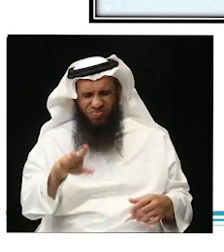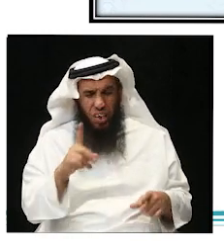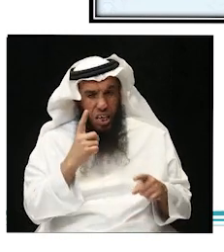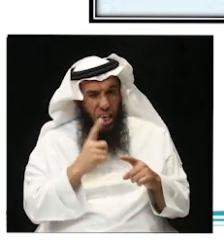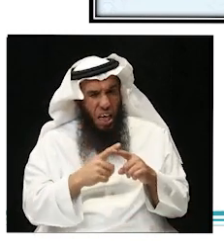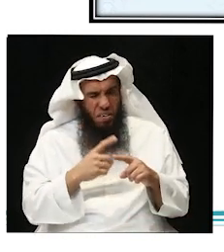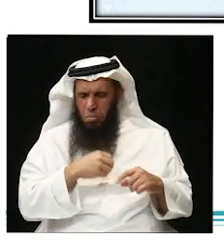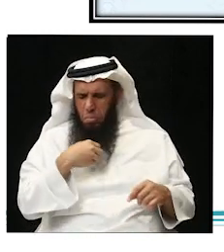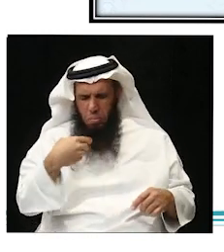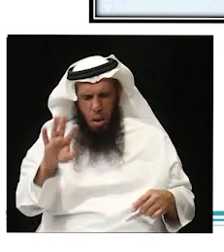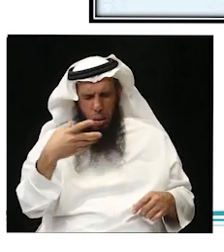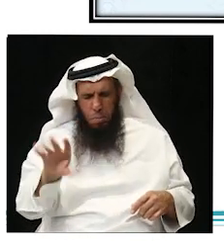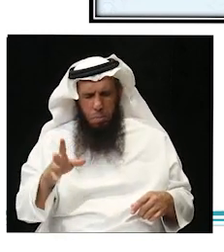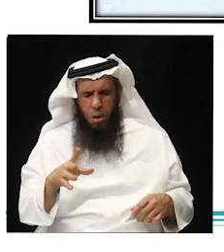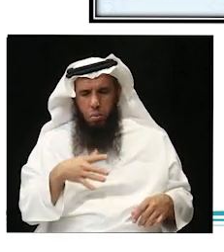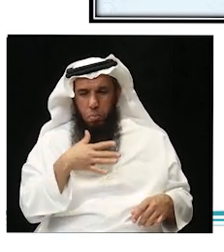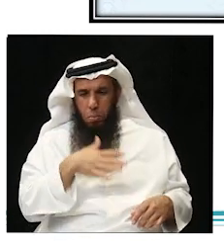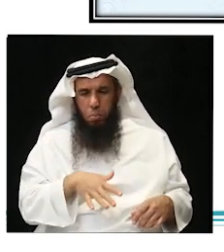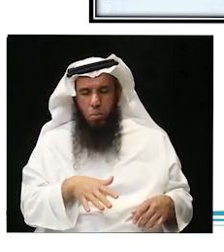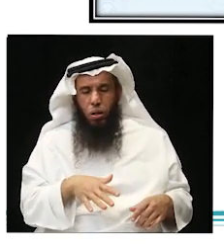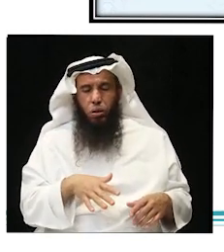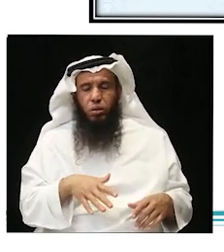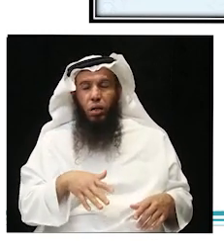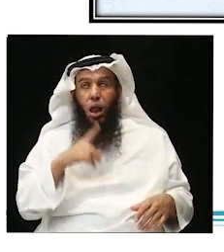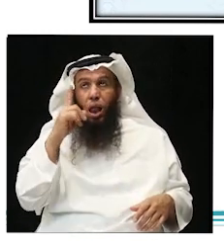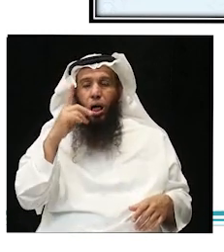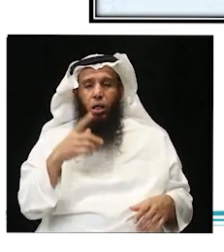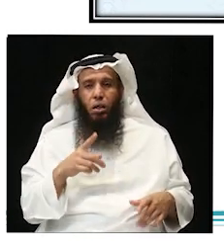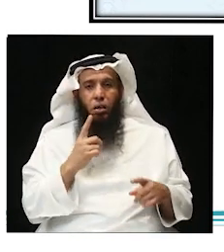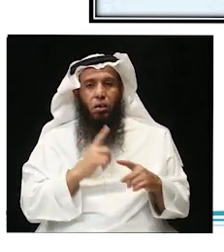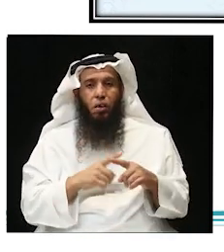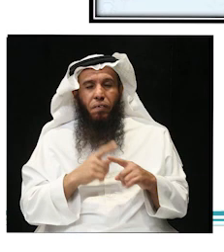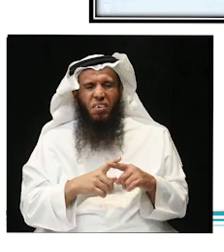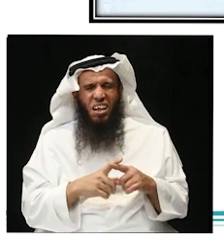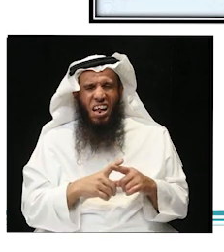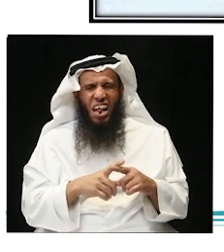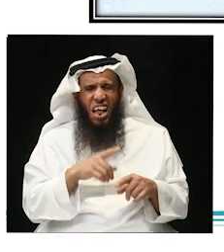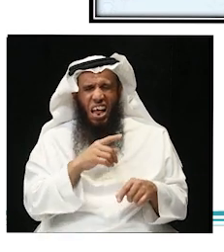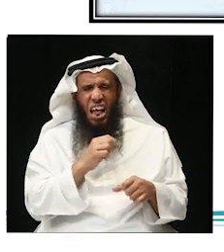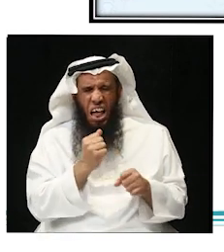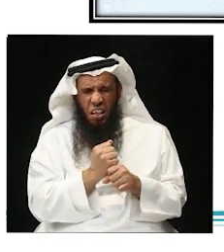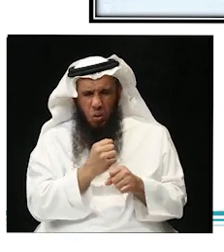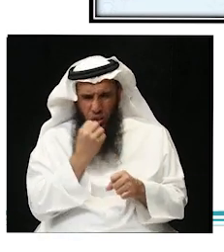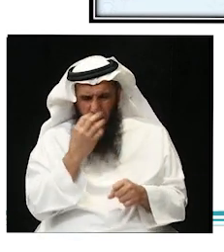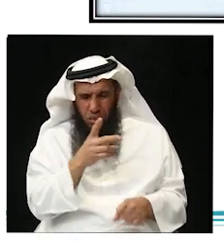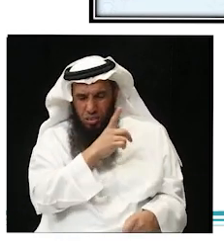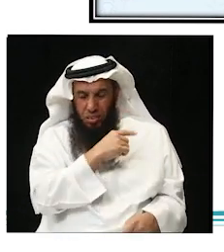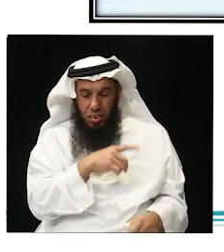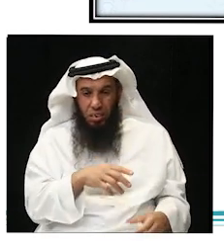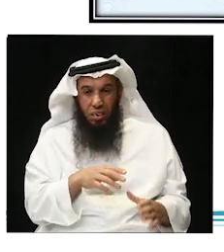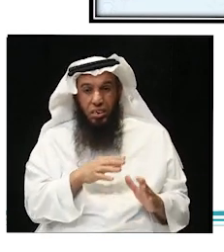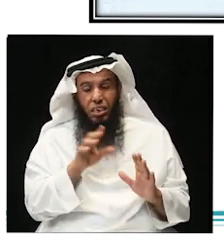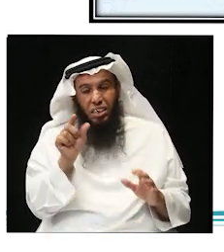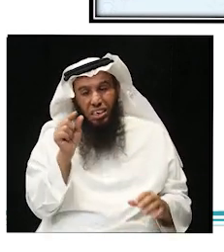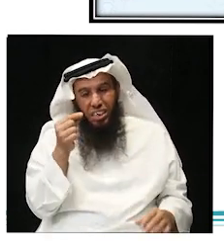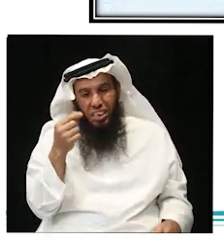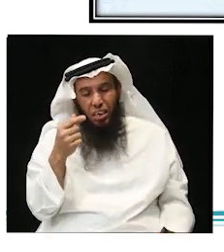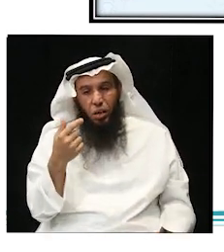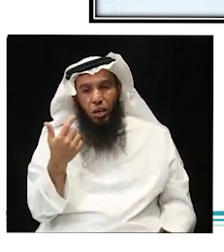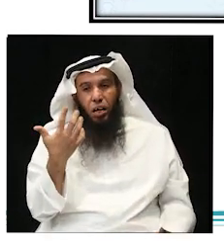الإنسان لأجل إيمانه وصدقه وتقواه وإخلاصه في عمله، وهذه هي علامات صدق المحبة.